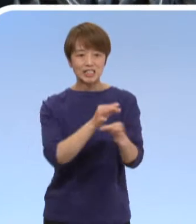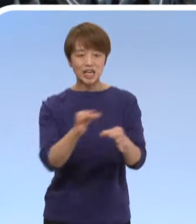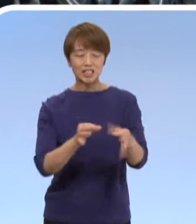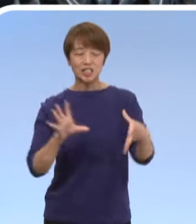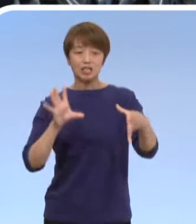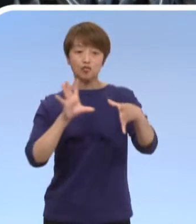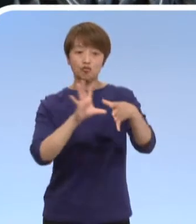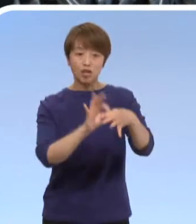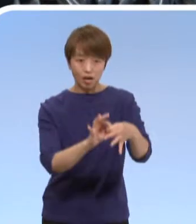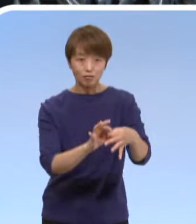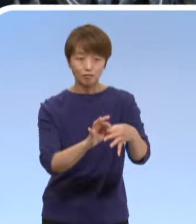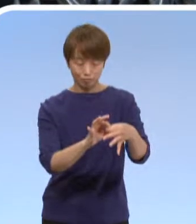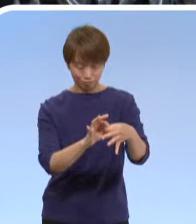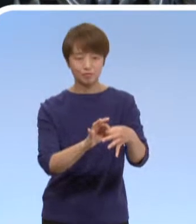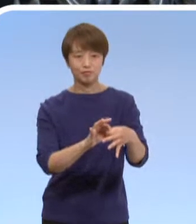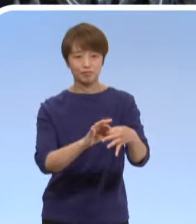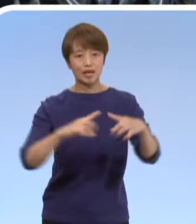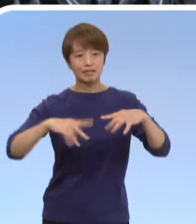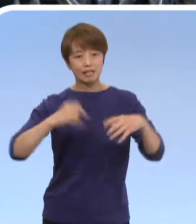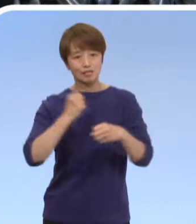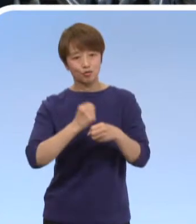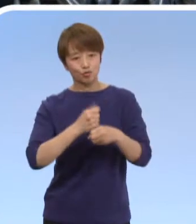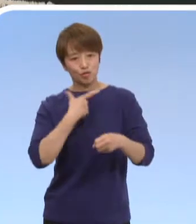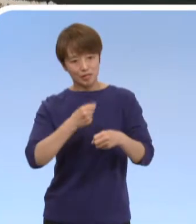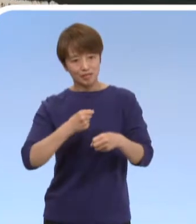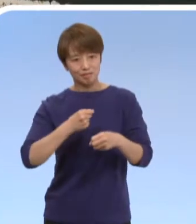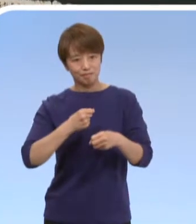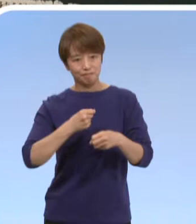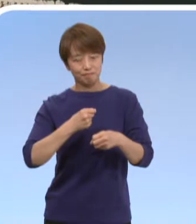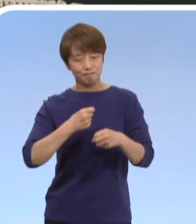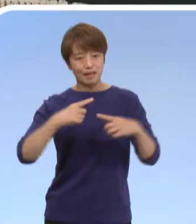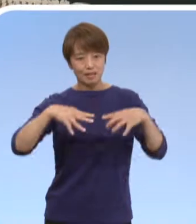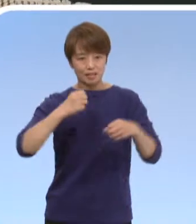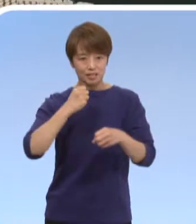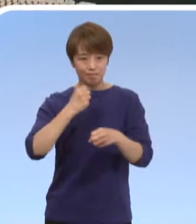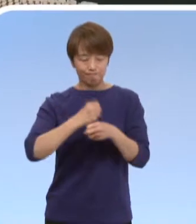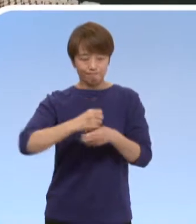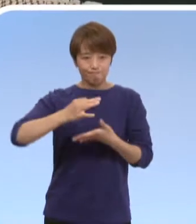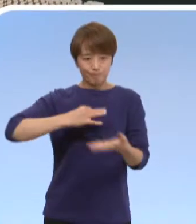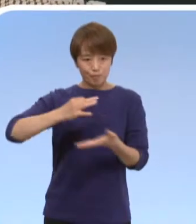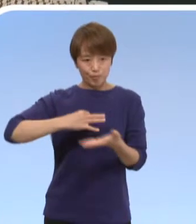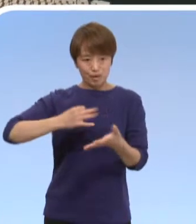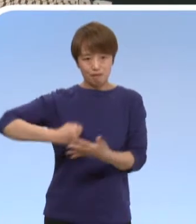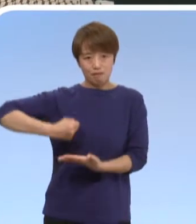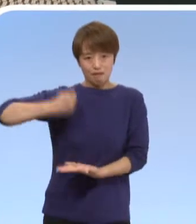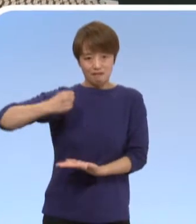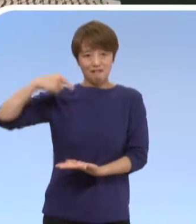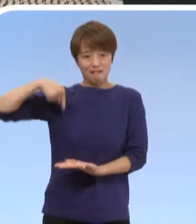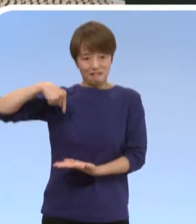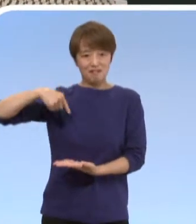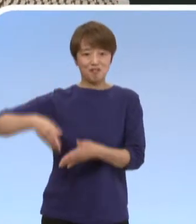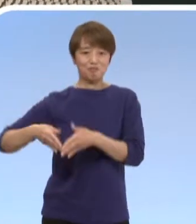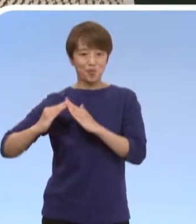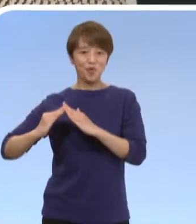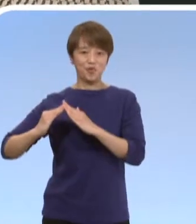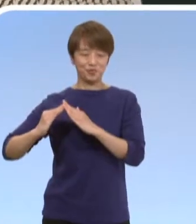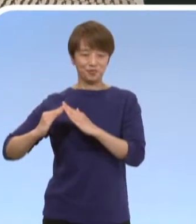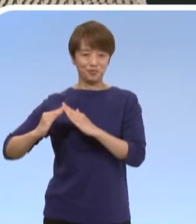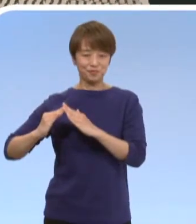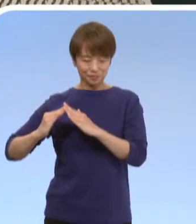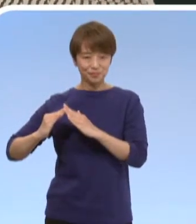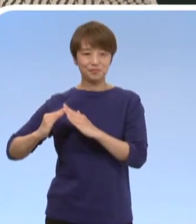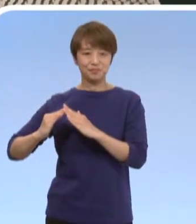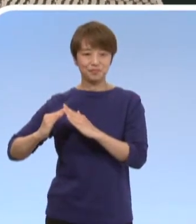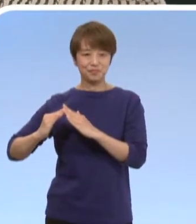活性化につながる発電事業をやりたいなと。売電の売上をですね、洲本未来づくり基金という